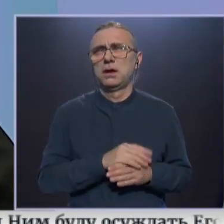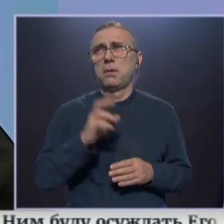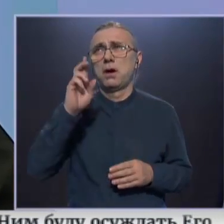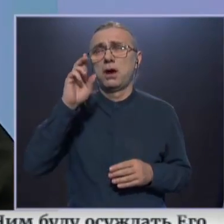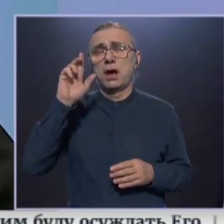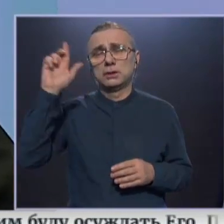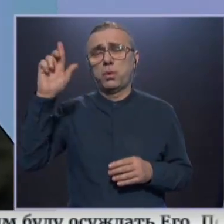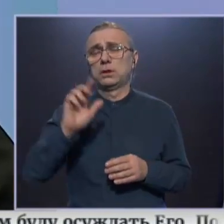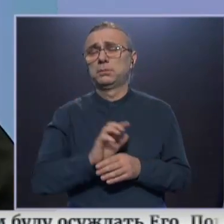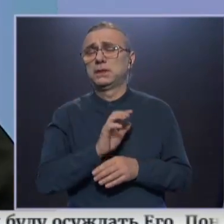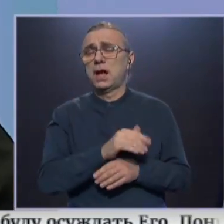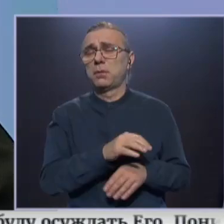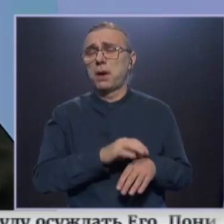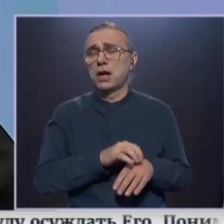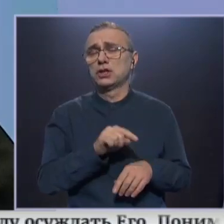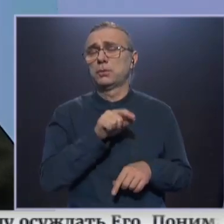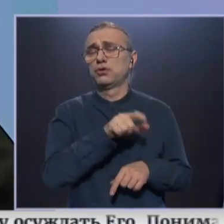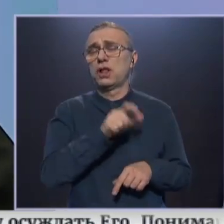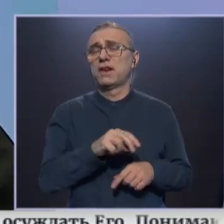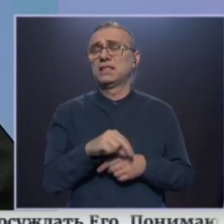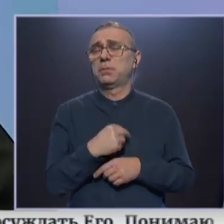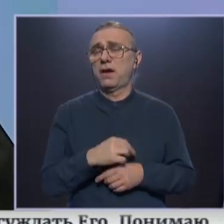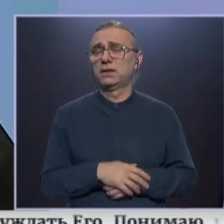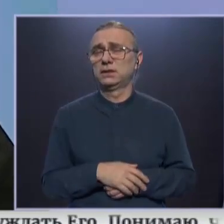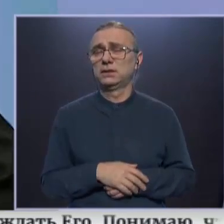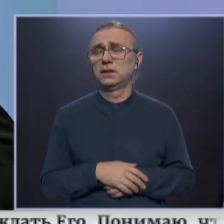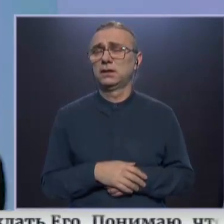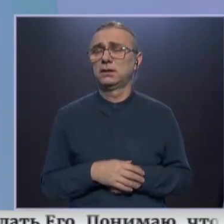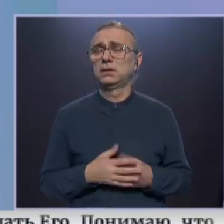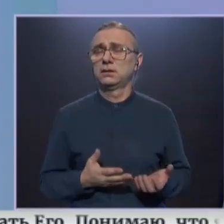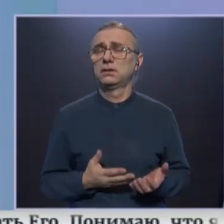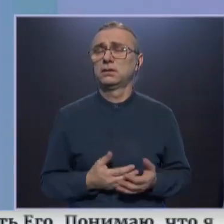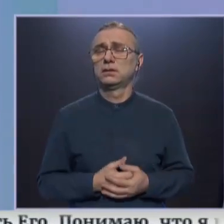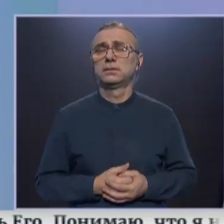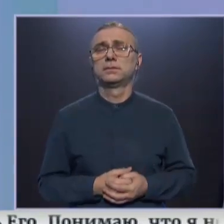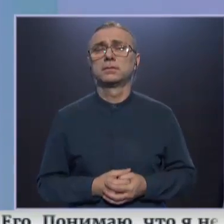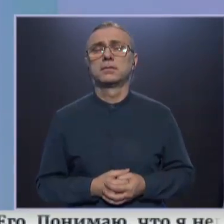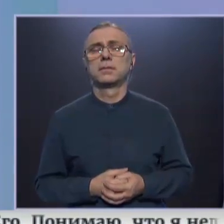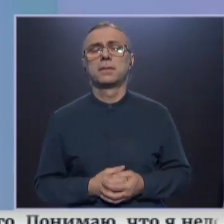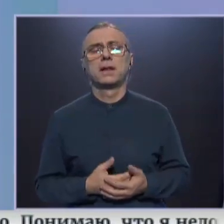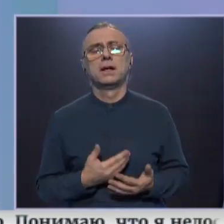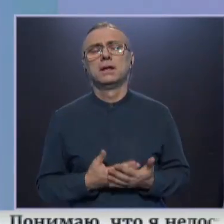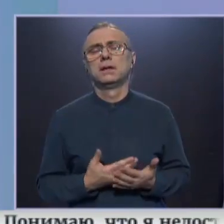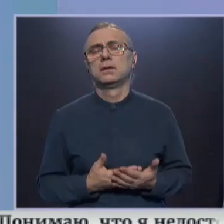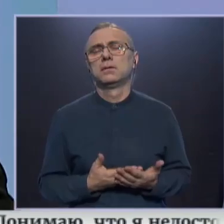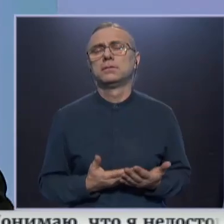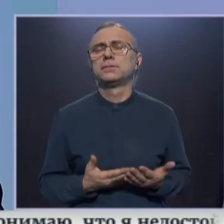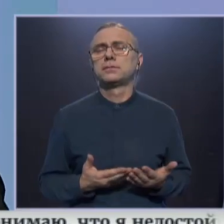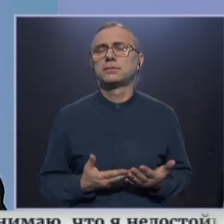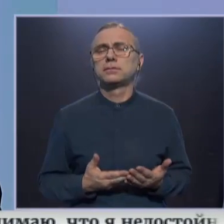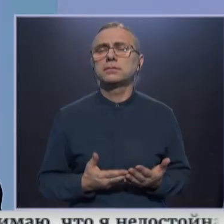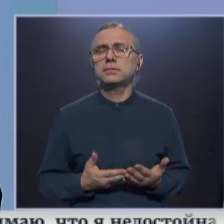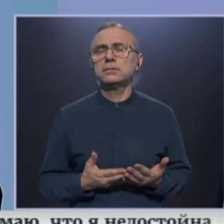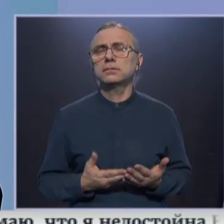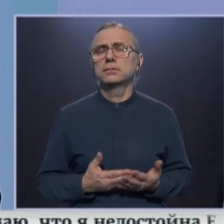ты исправился. Отпустить все это. Ты понимаешь, что тебе плохо схватило, и ты понимаешь, что ты с кем-то там бодался по жизни, что это пустяки, вообще не стоит